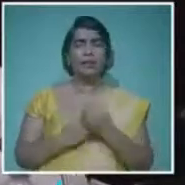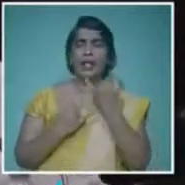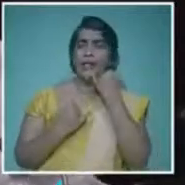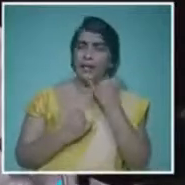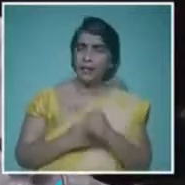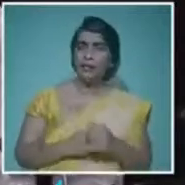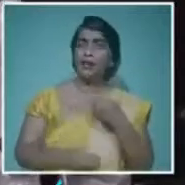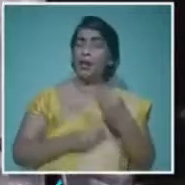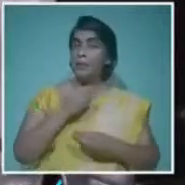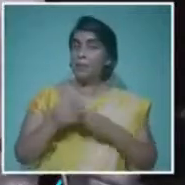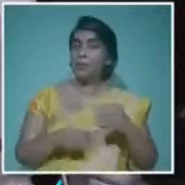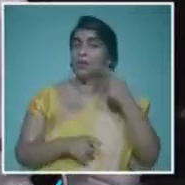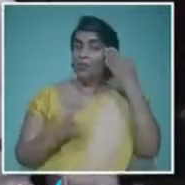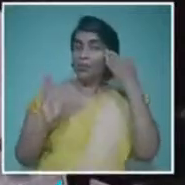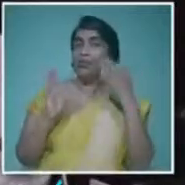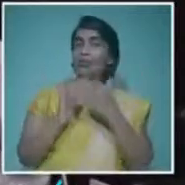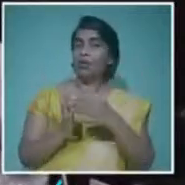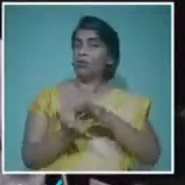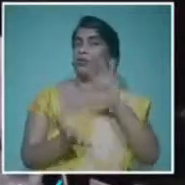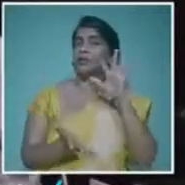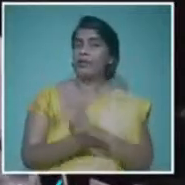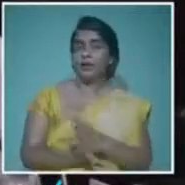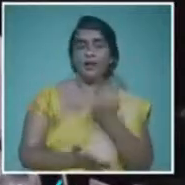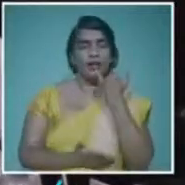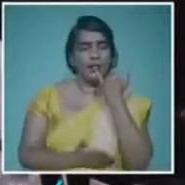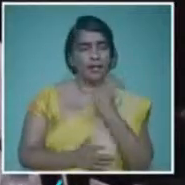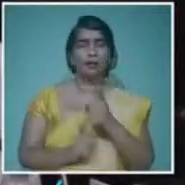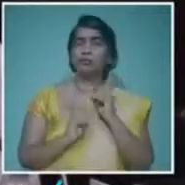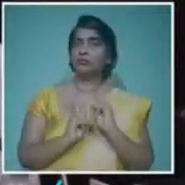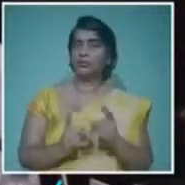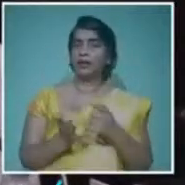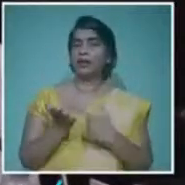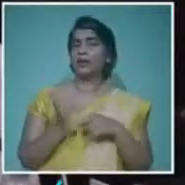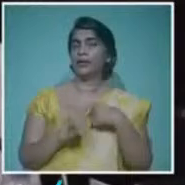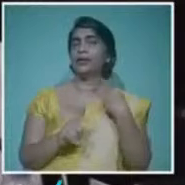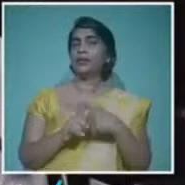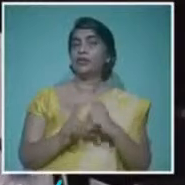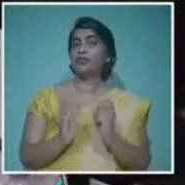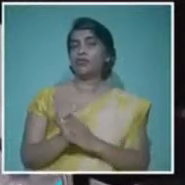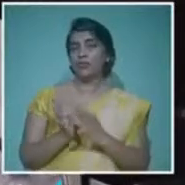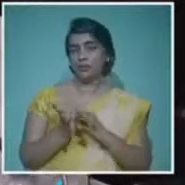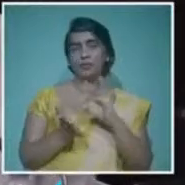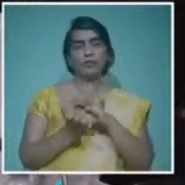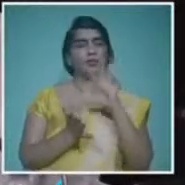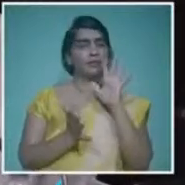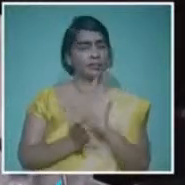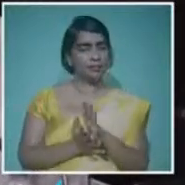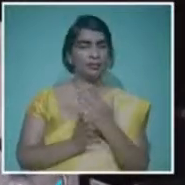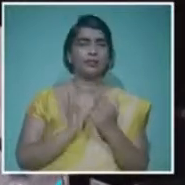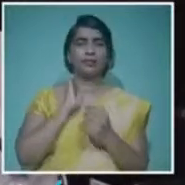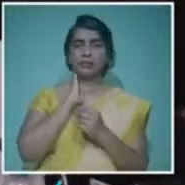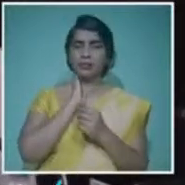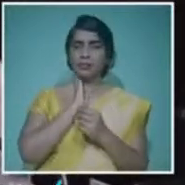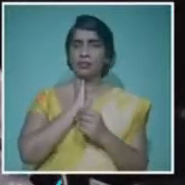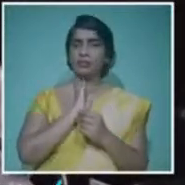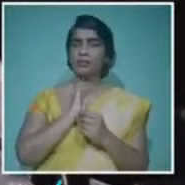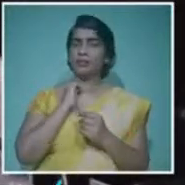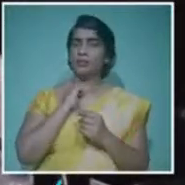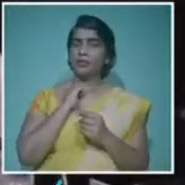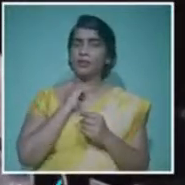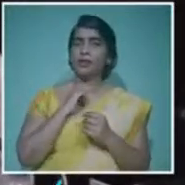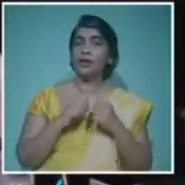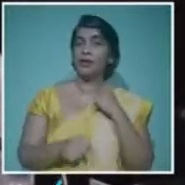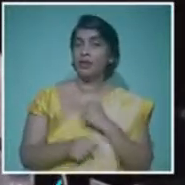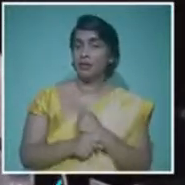පහසුයි. ව්‍යාපාර පිළිබඳව තීරණ ගන්න පුළුවන්. ස්ථිර මෙහෙම බදු කොමිෂමක් තියෙන්නට ඕනේ කියන එක. සර්ව